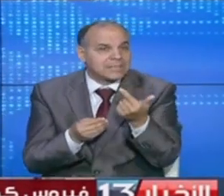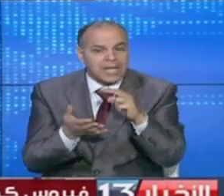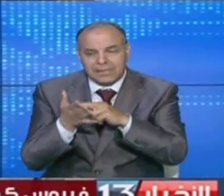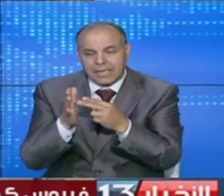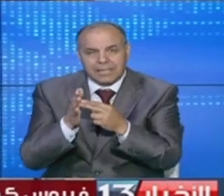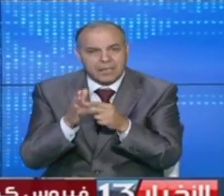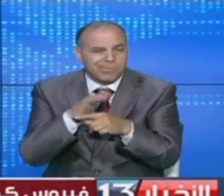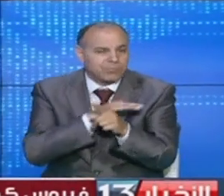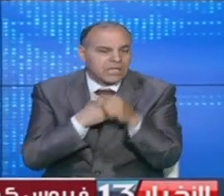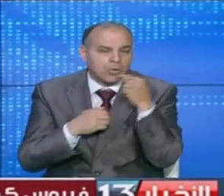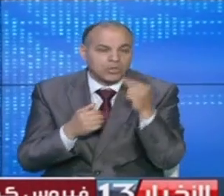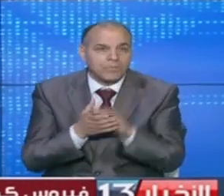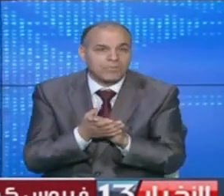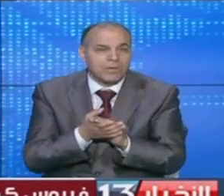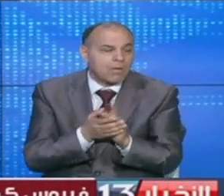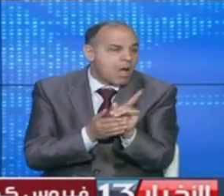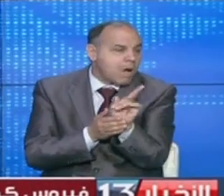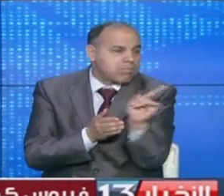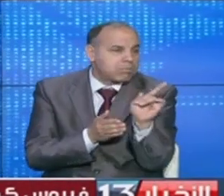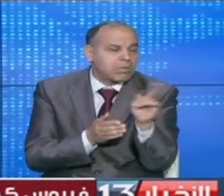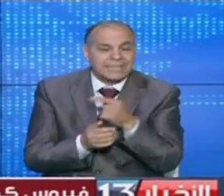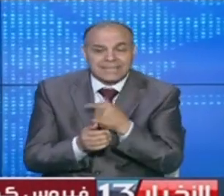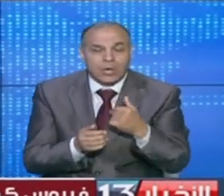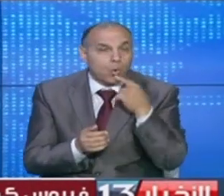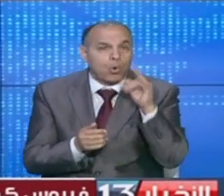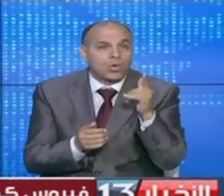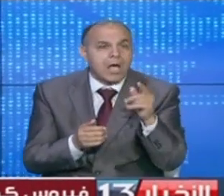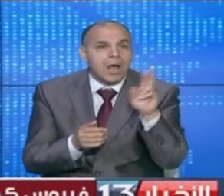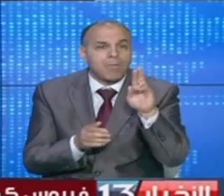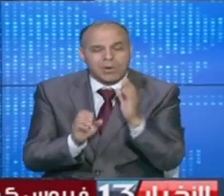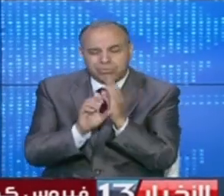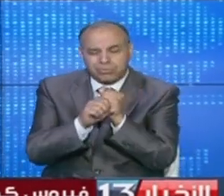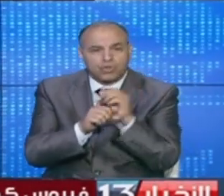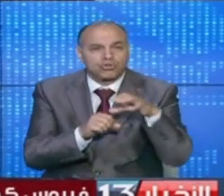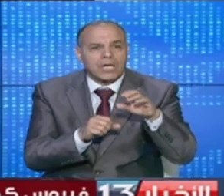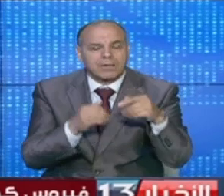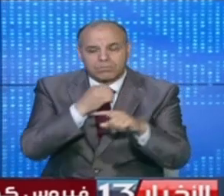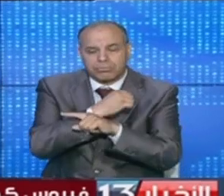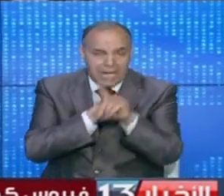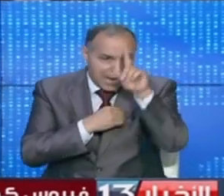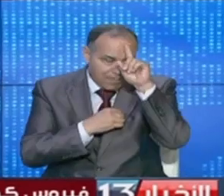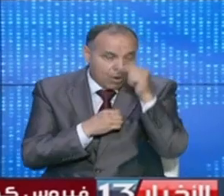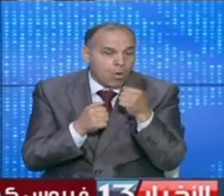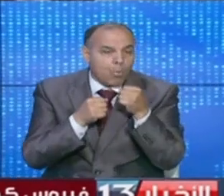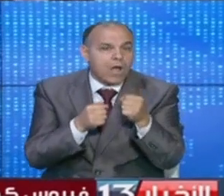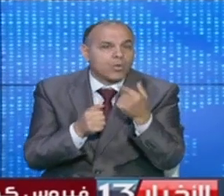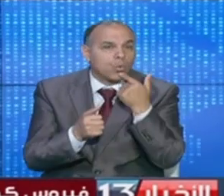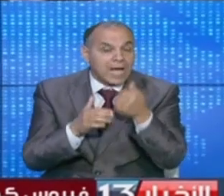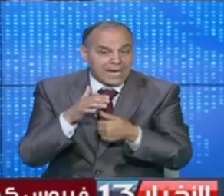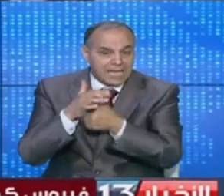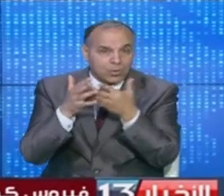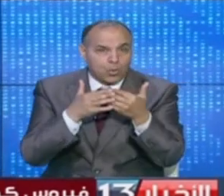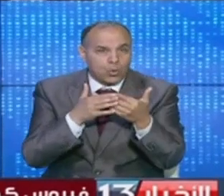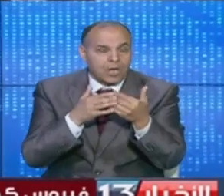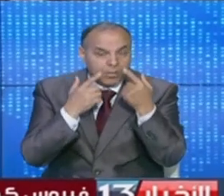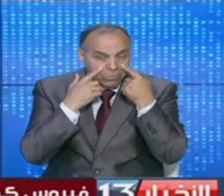التضليل الروسيه الاتهامات موجهه الى الصين عندها تقرير جهاز الاستخبارات الالماني محاوله من كل تحويل